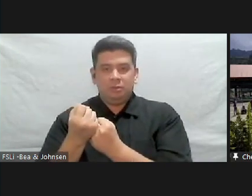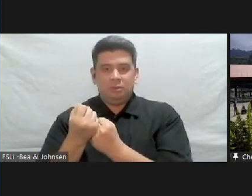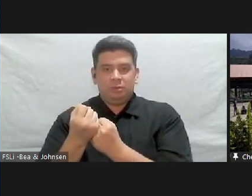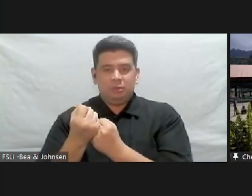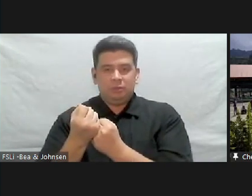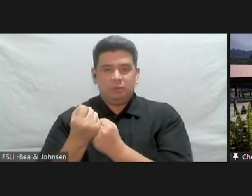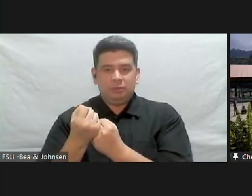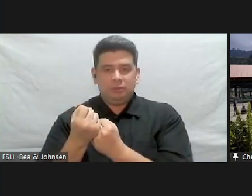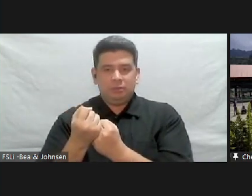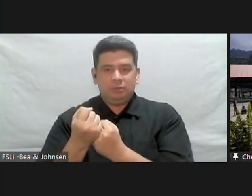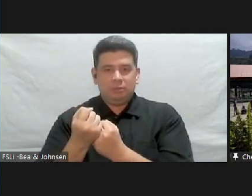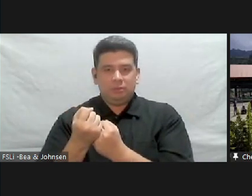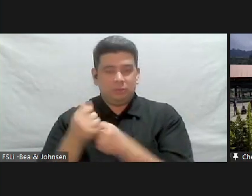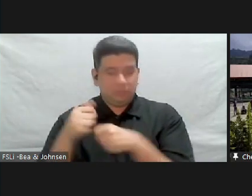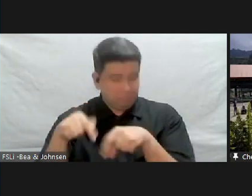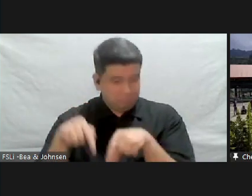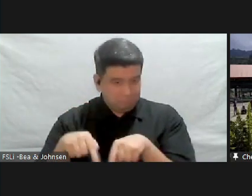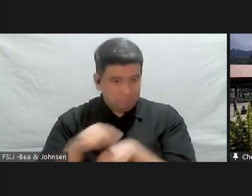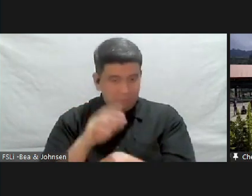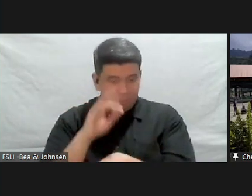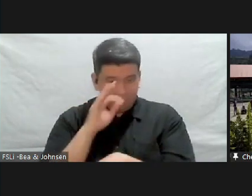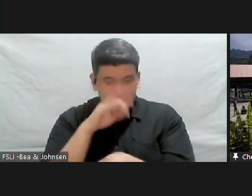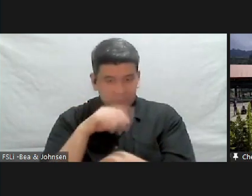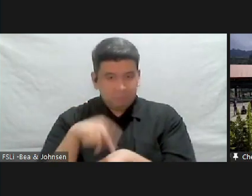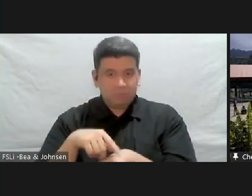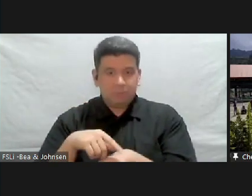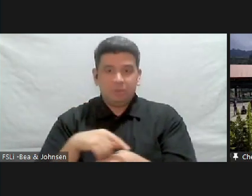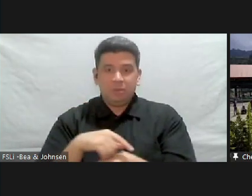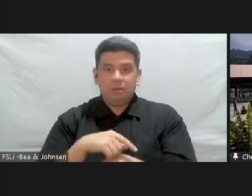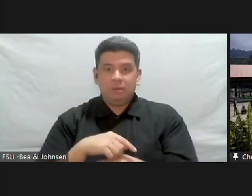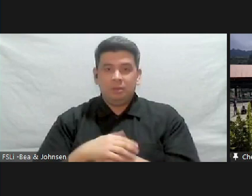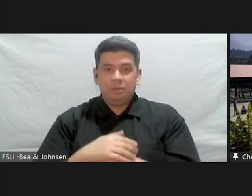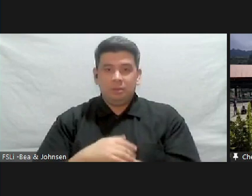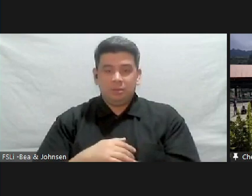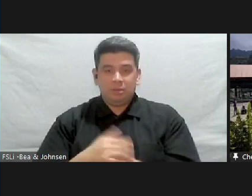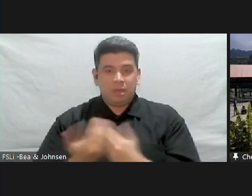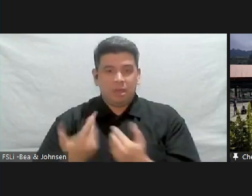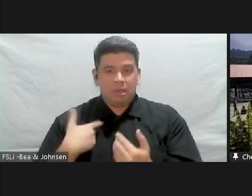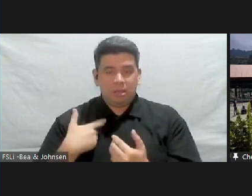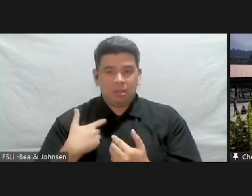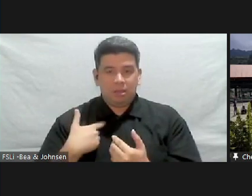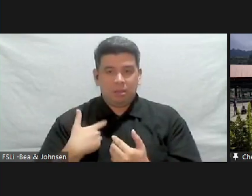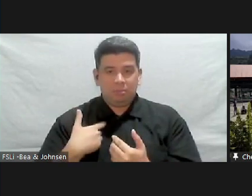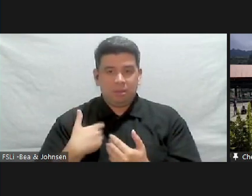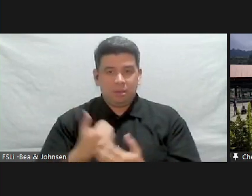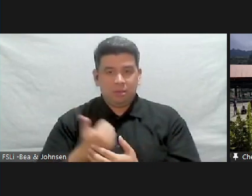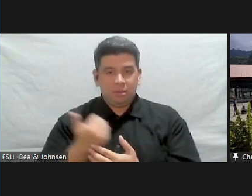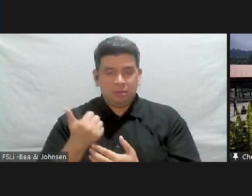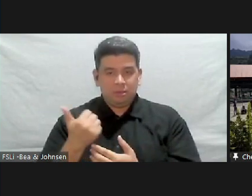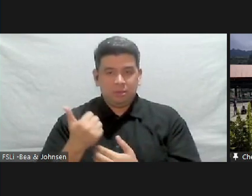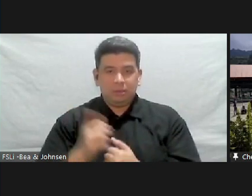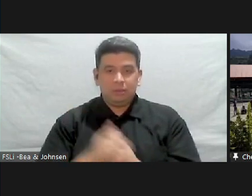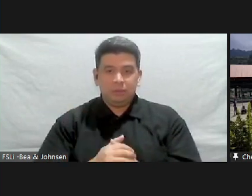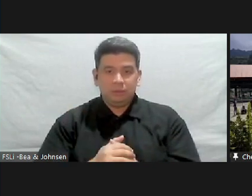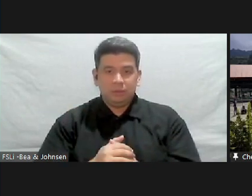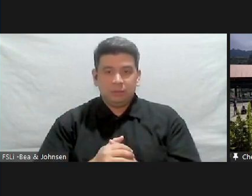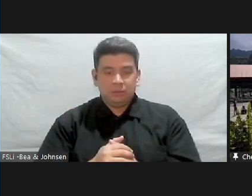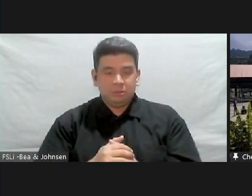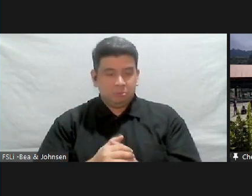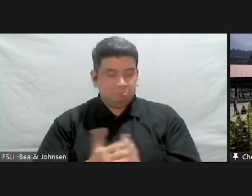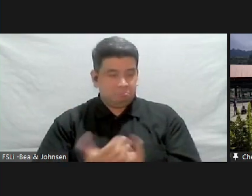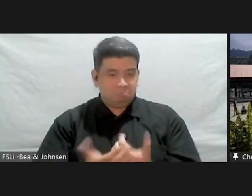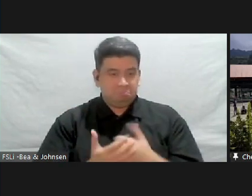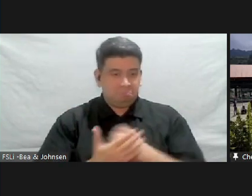Pilipino na nasa Pilipinas. Kasi mayroon din naman pong mayayaman na bansa na ang ginagamit nila ay ang kanilang lingwahe.